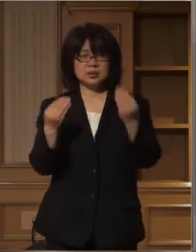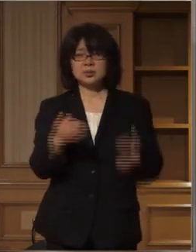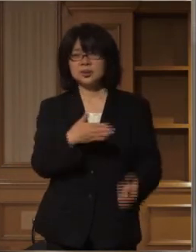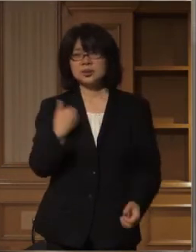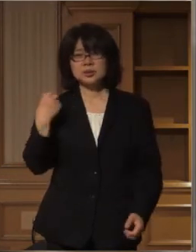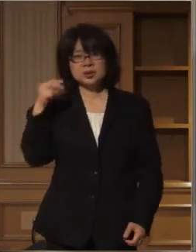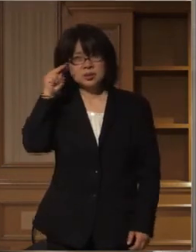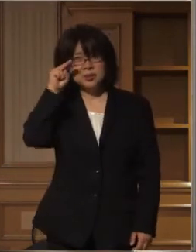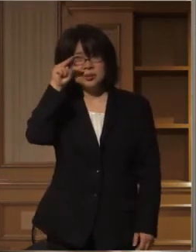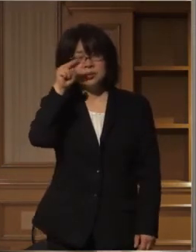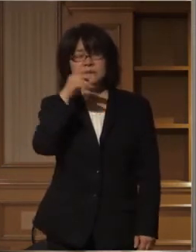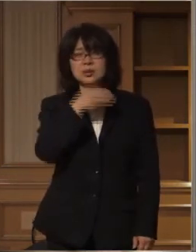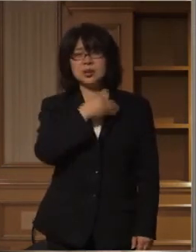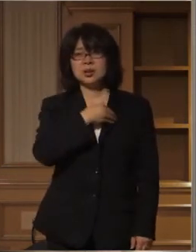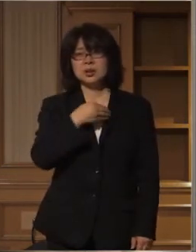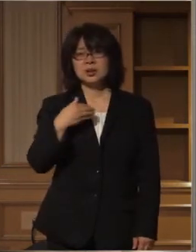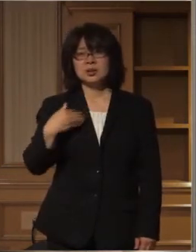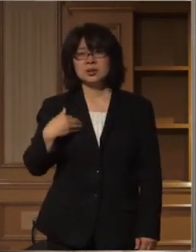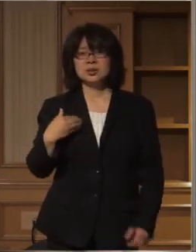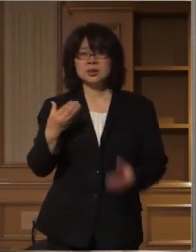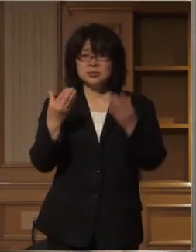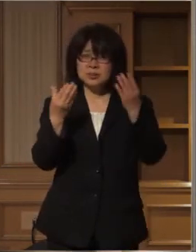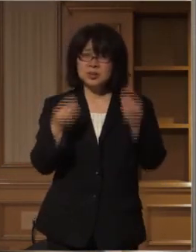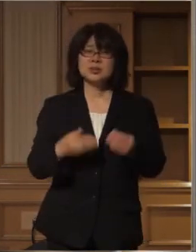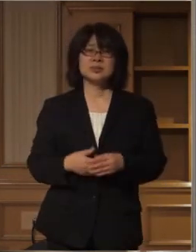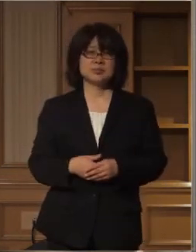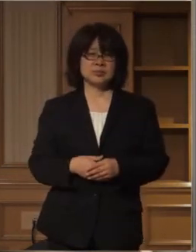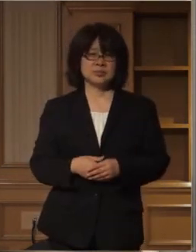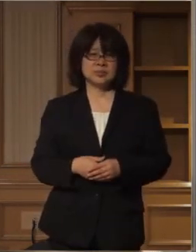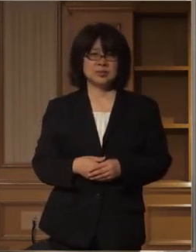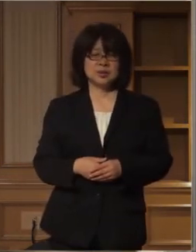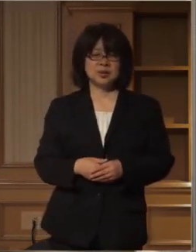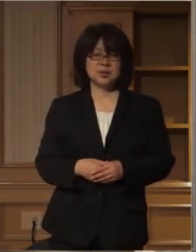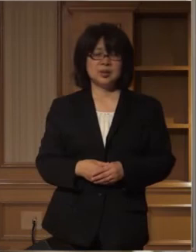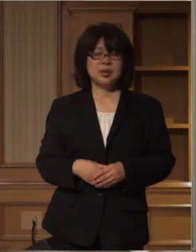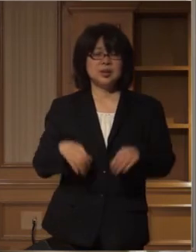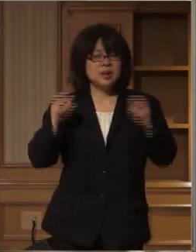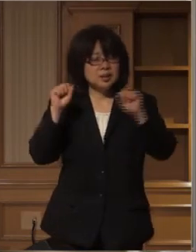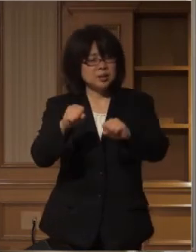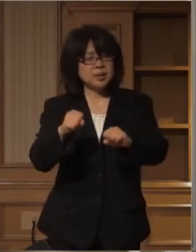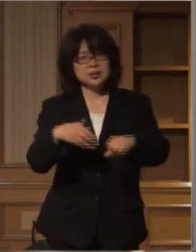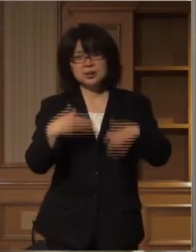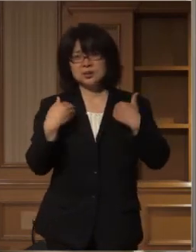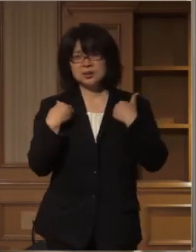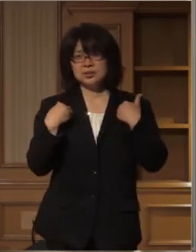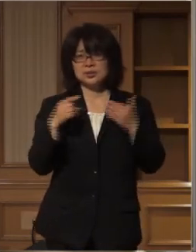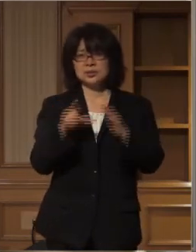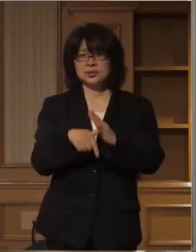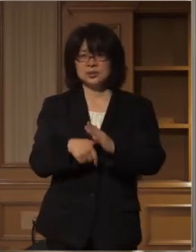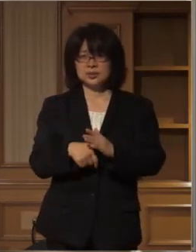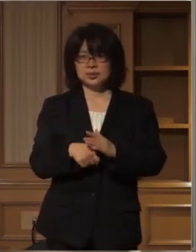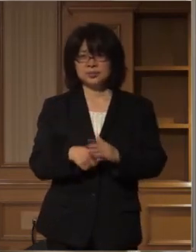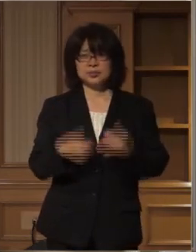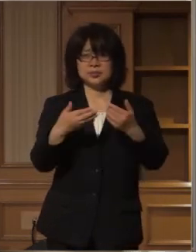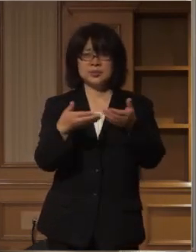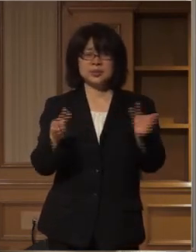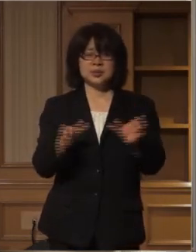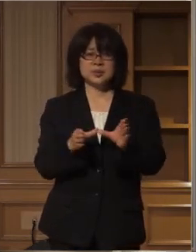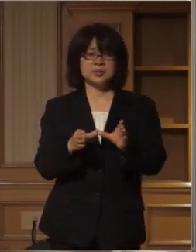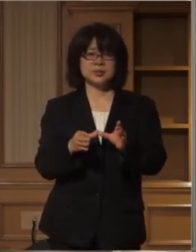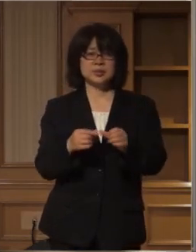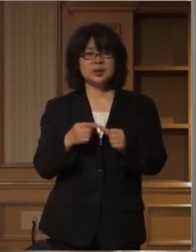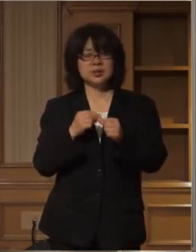当にちょうどね、外からの励ましっていうのが必要なそのタイミングで神様がチームを送ってくださったなっていうのをすごく感じました